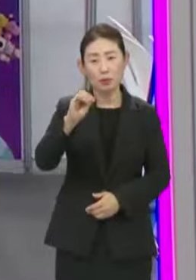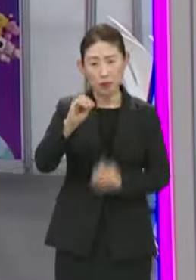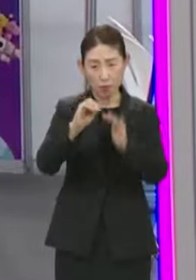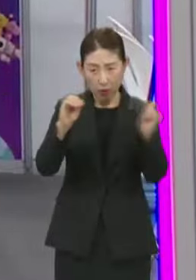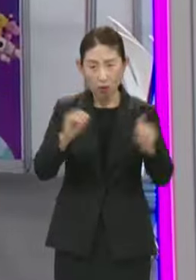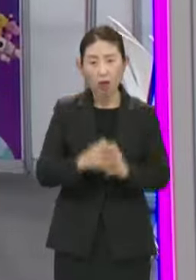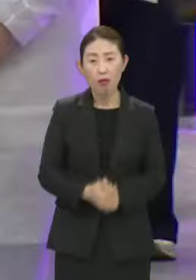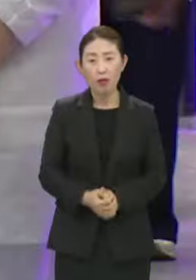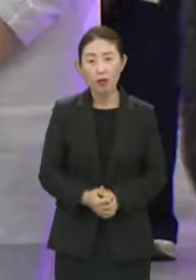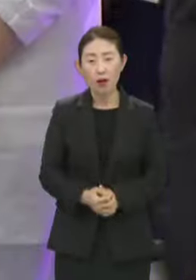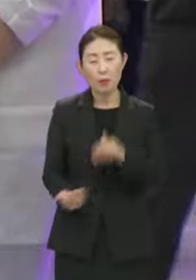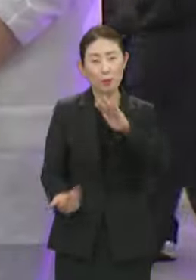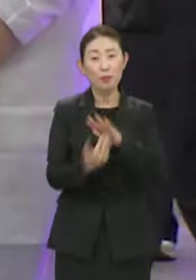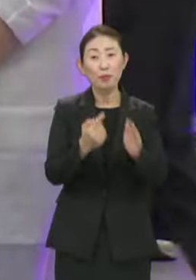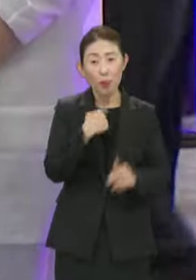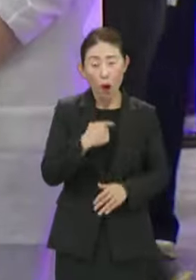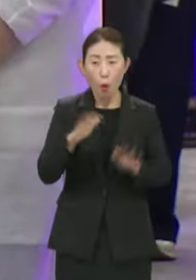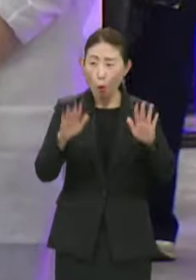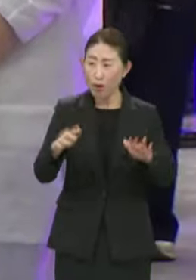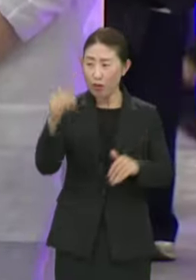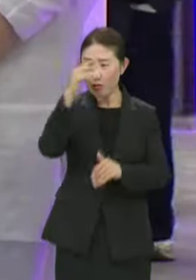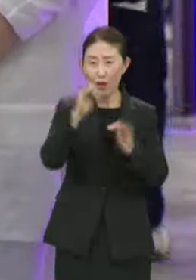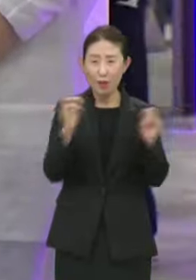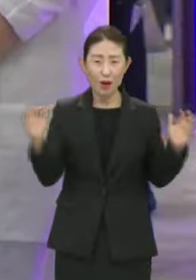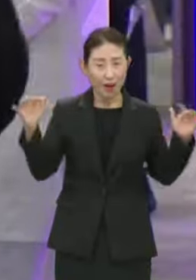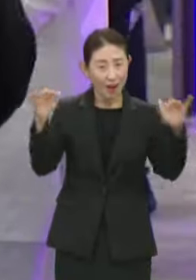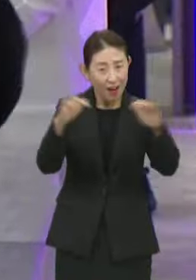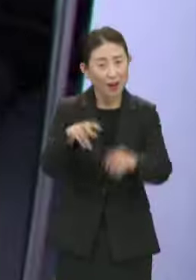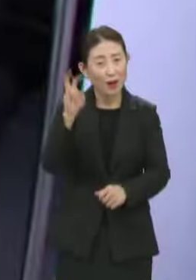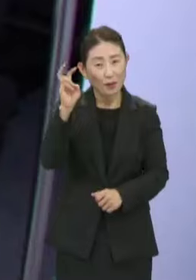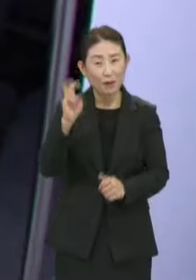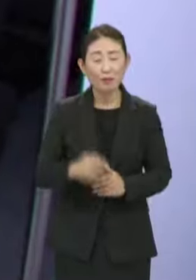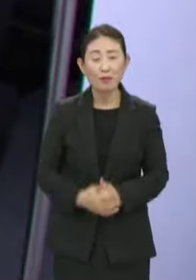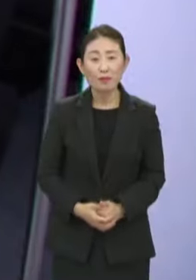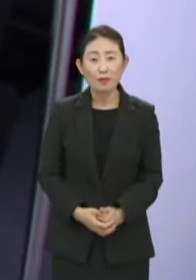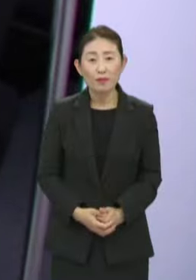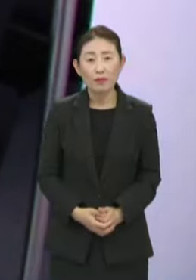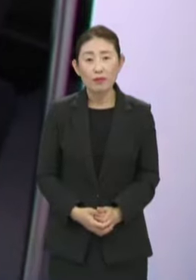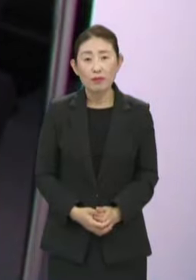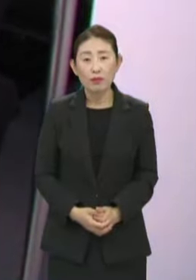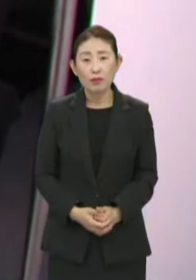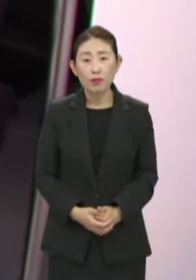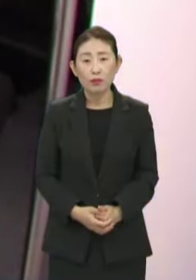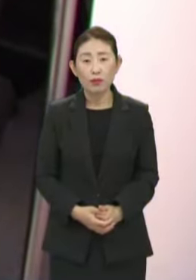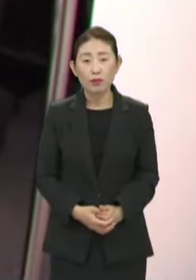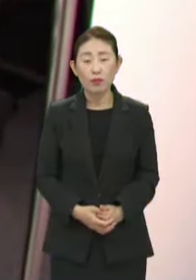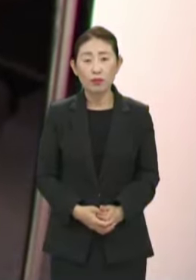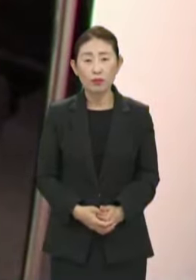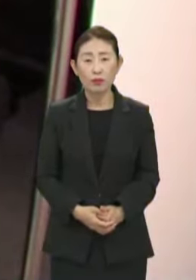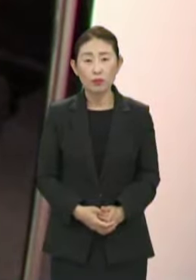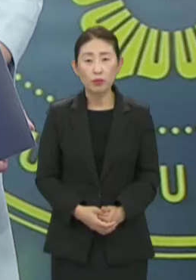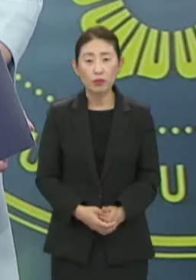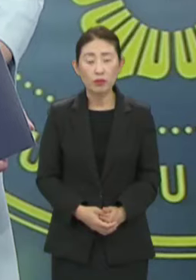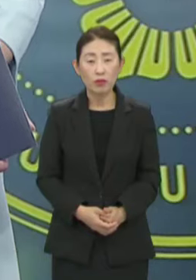최대 관람객을 기록한 만큼 올해도 많은 관심이 이어질 전망입니다. TJB 김철진입니다.